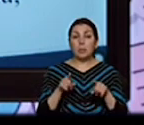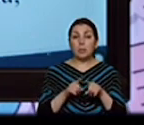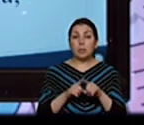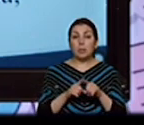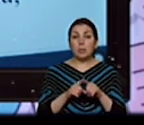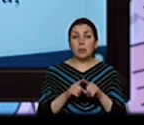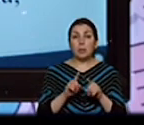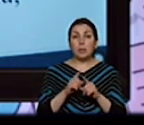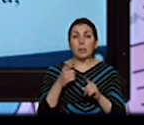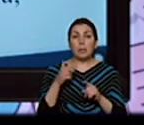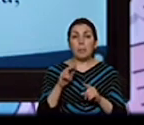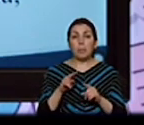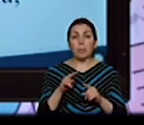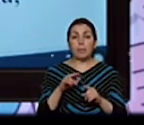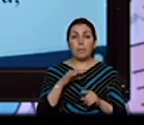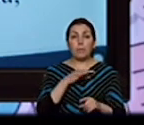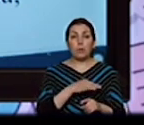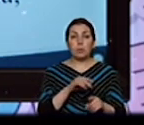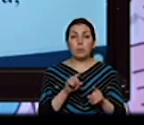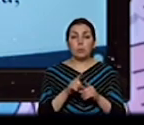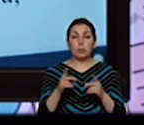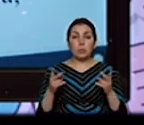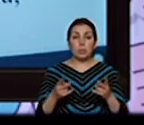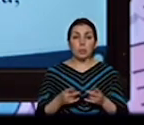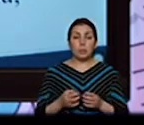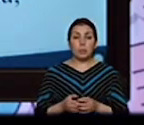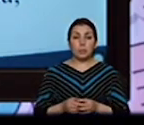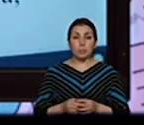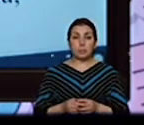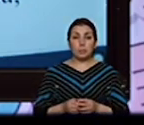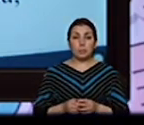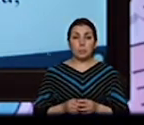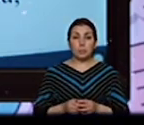ham mana shu gaplardan foydalangan bo'lishingiz kerak.